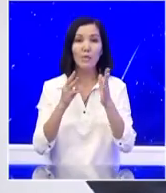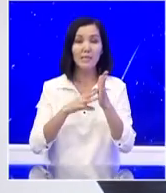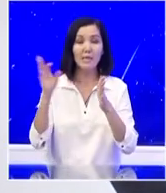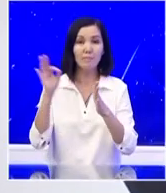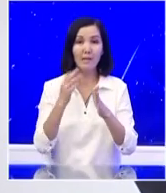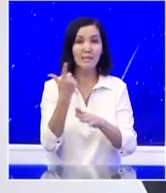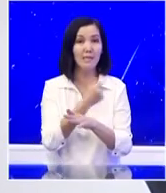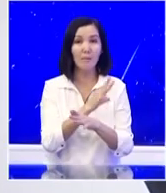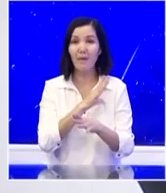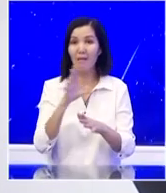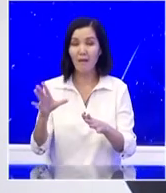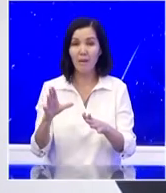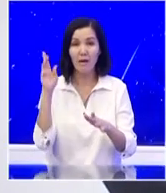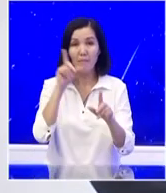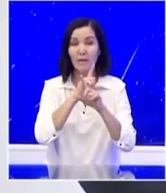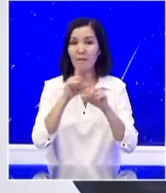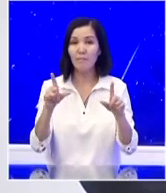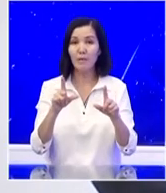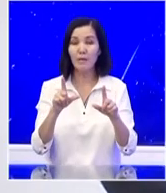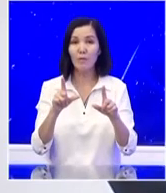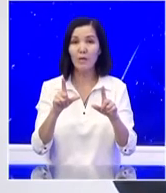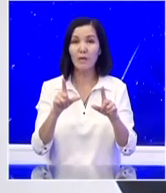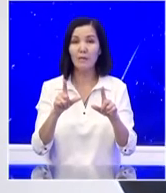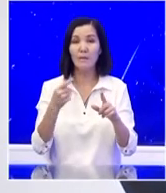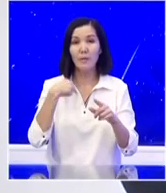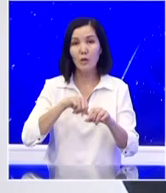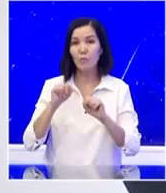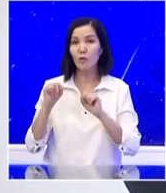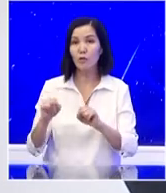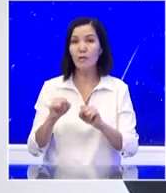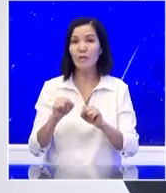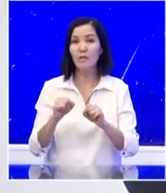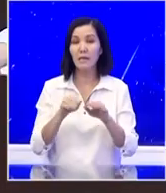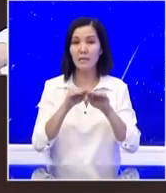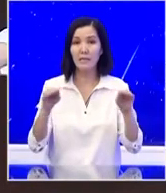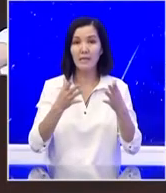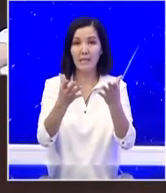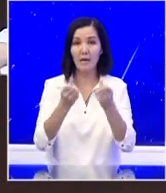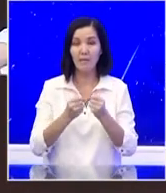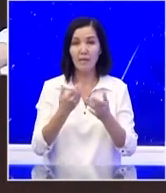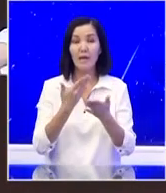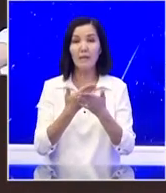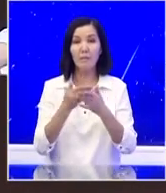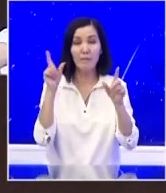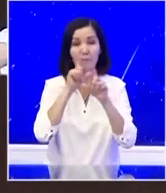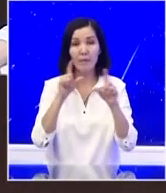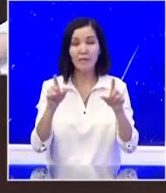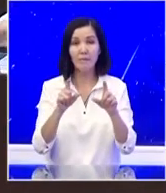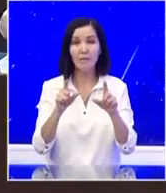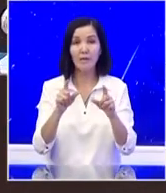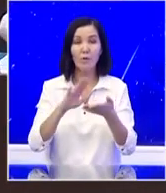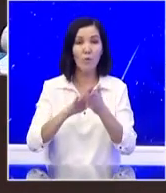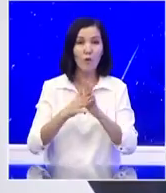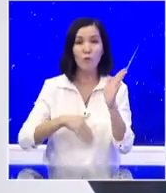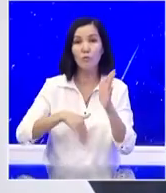екпе алмаған баланы білім беру мекемесіне ұжымдық иммунитет деңгейіне қарай қабылдайды. Яғни мекемедегі эпидемиологиялық жағдай қолайлы